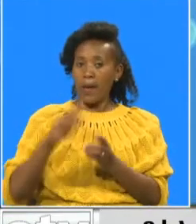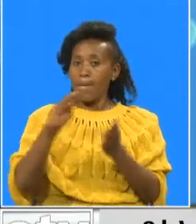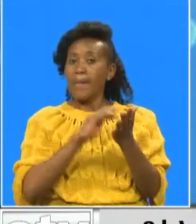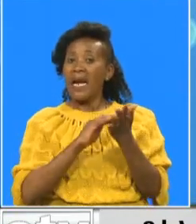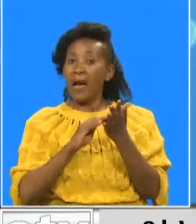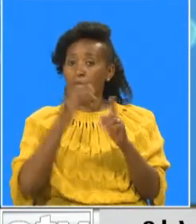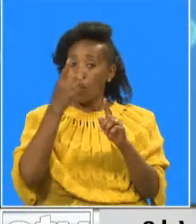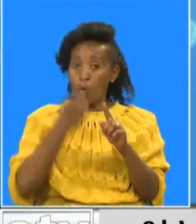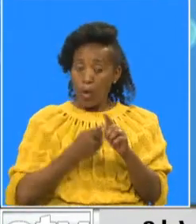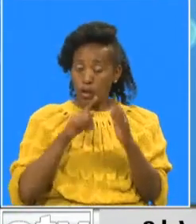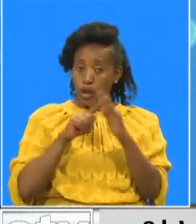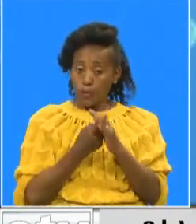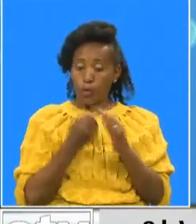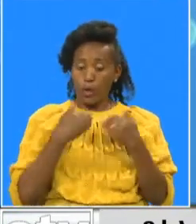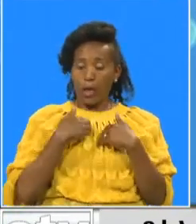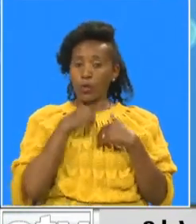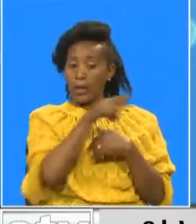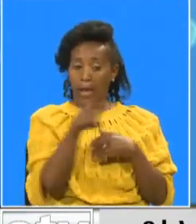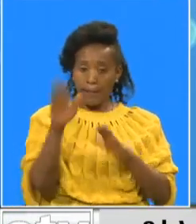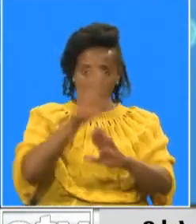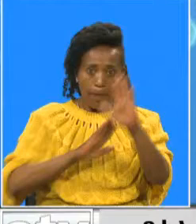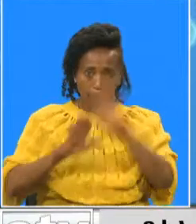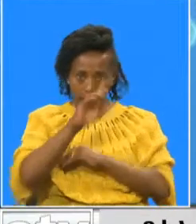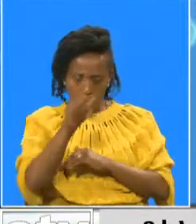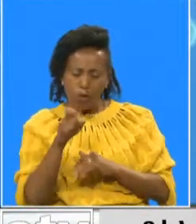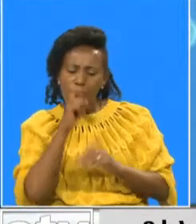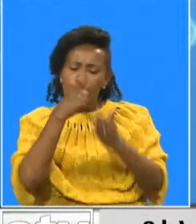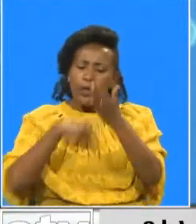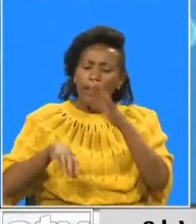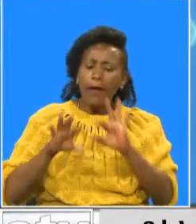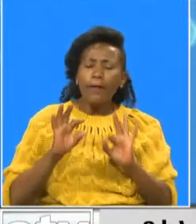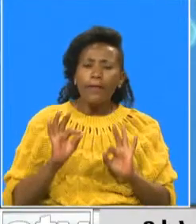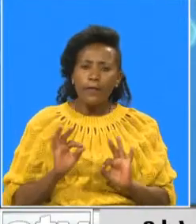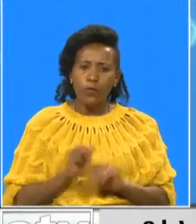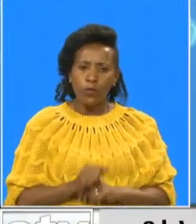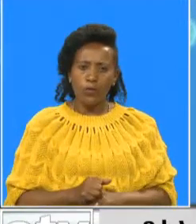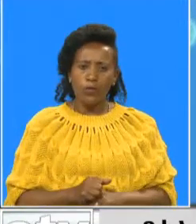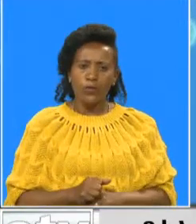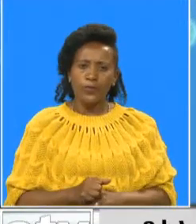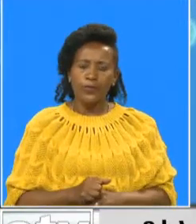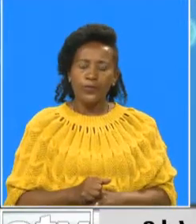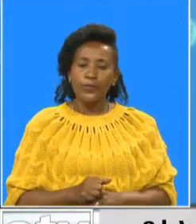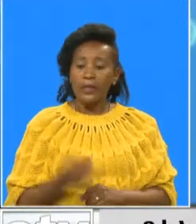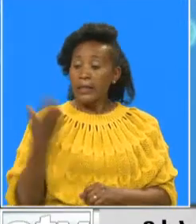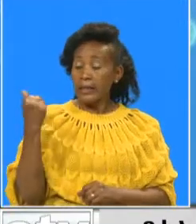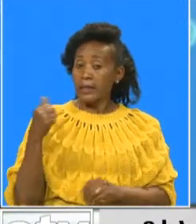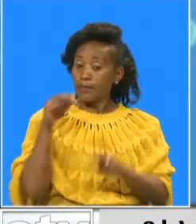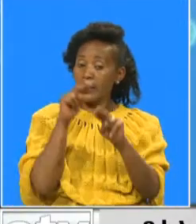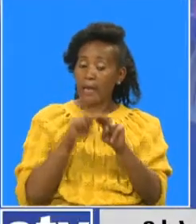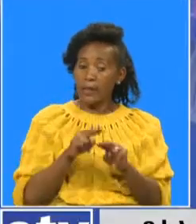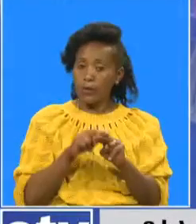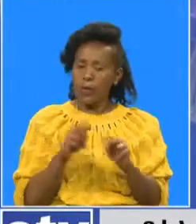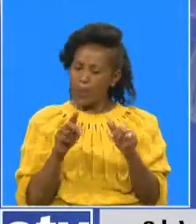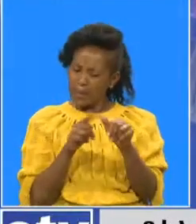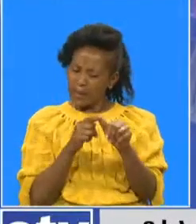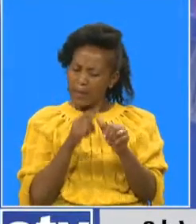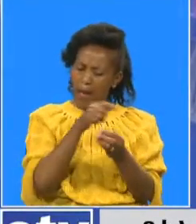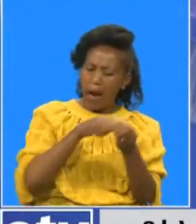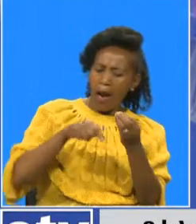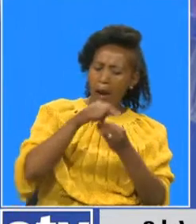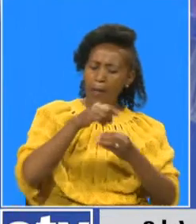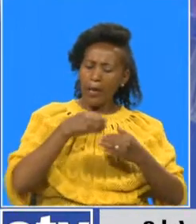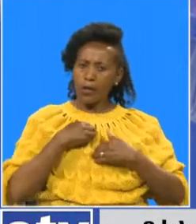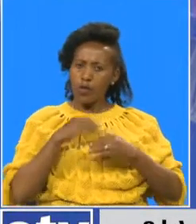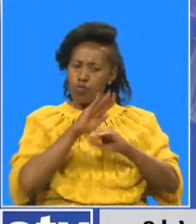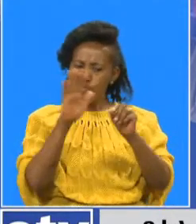ከመጋቢት ወር ጀምሮ ማለት ነው የነበረው እናንተ ገምግማችሁታል ወይ? ምን ውጤት አገኛችሁበት? ያ ቀደም እንዳስቀመጥኩት መጀመሪያ አካባቢ